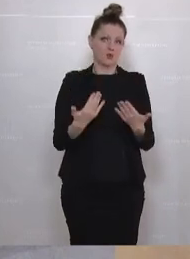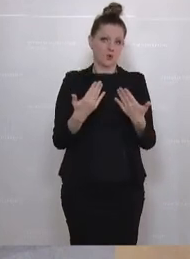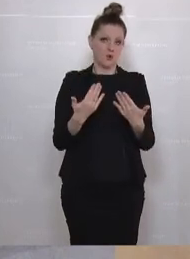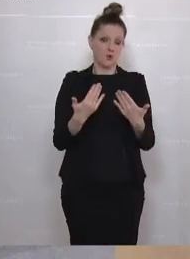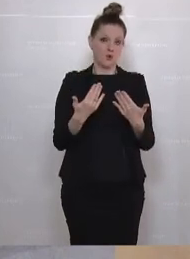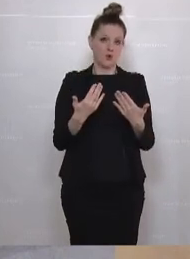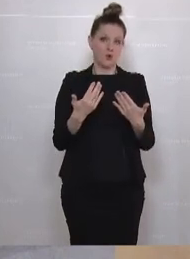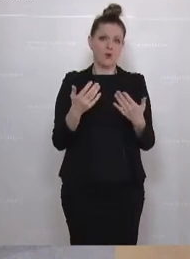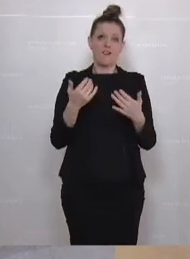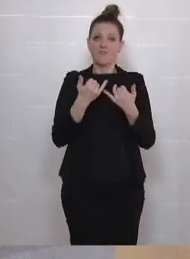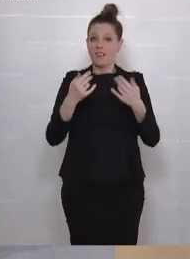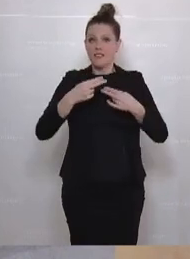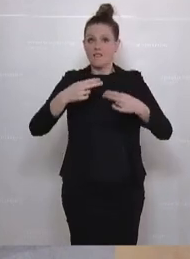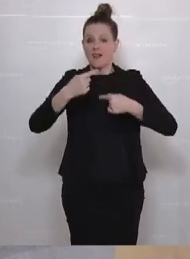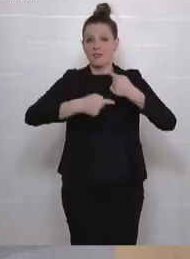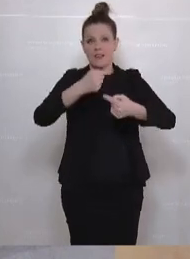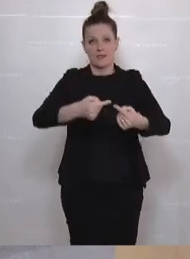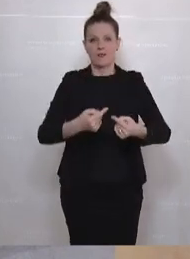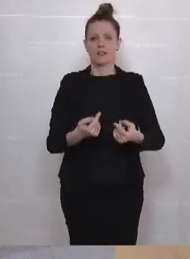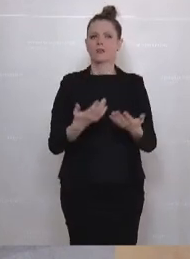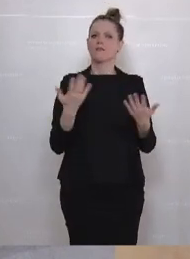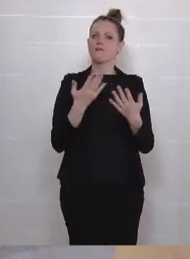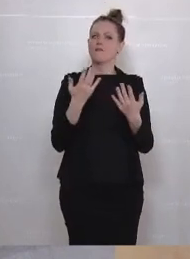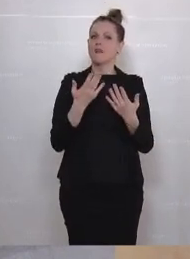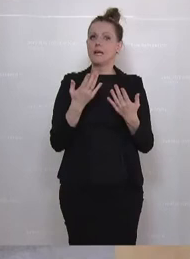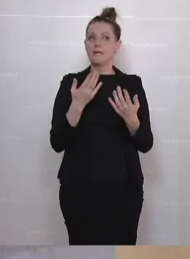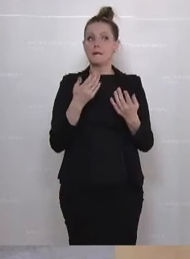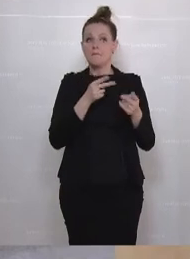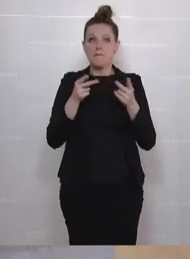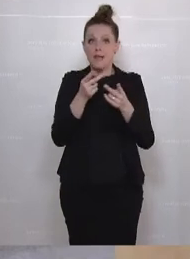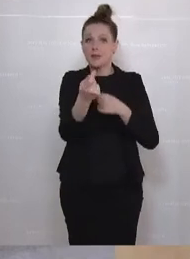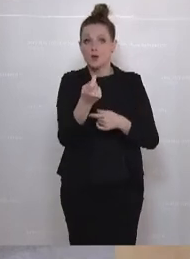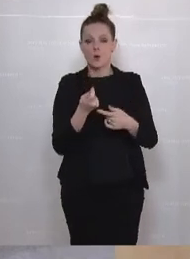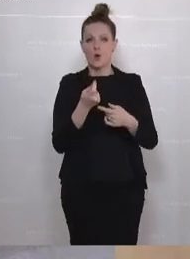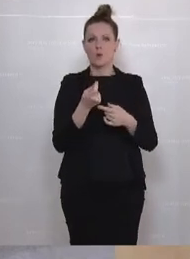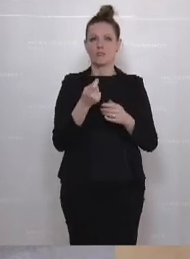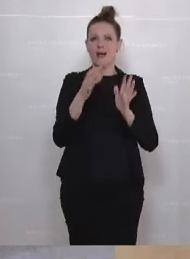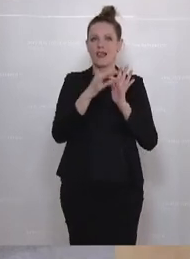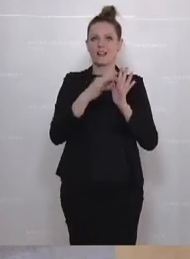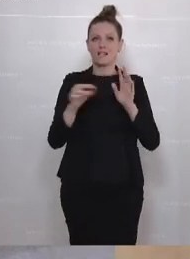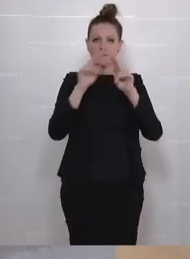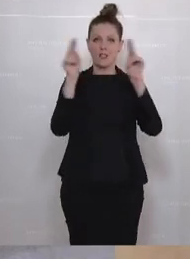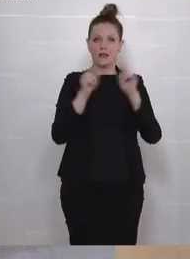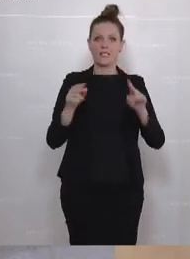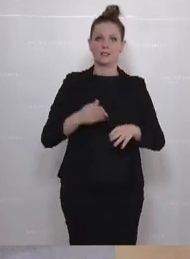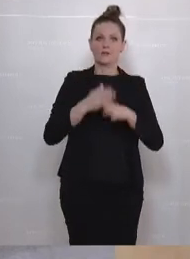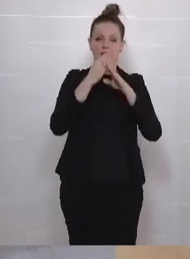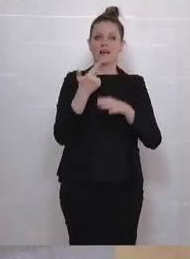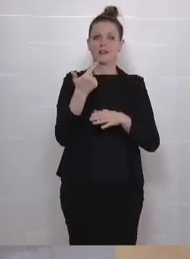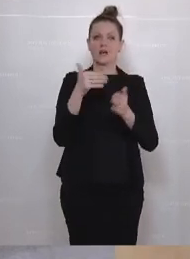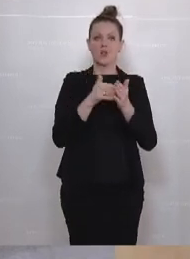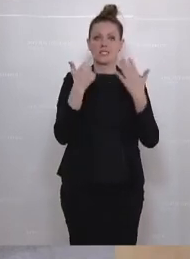setzen, langfristig weiterentwickeln? Welche Bestrebungen gibt es? Die Leitlinie für internationale Hilfe wurde 2007